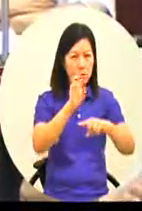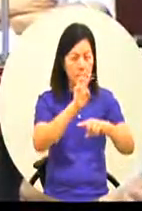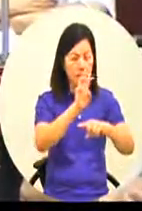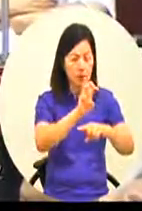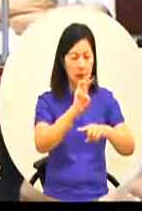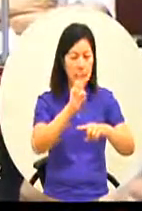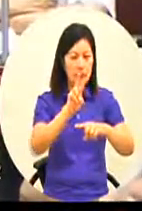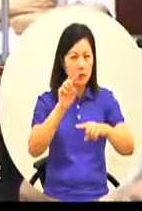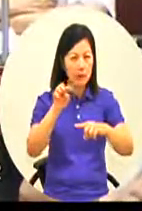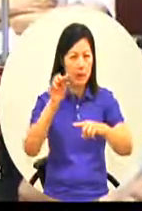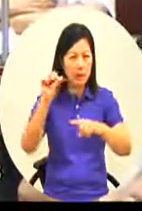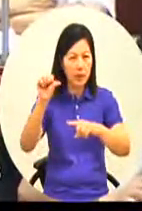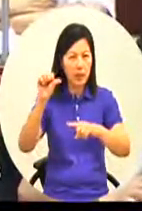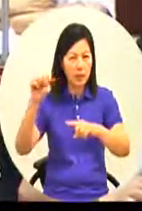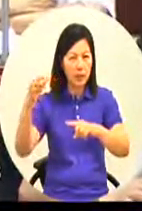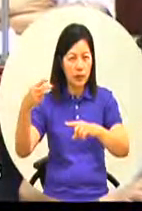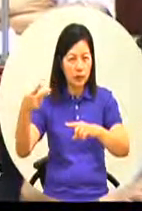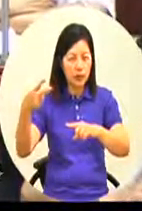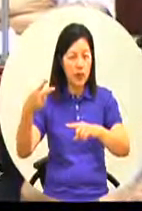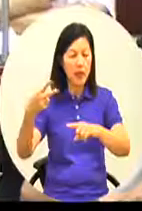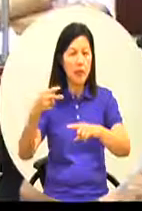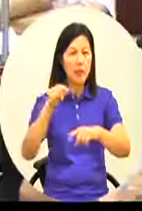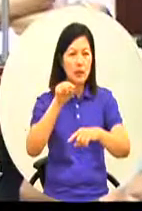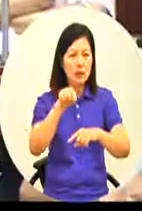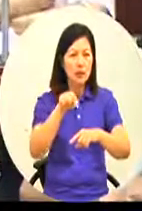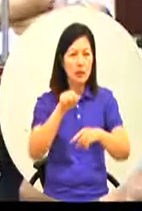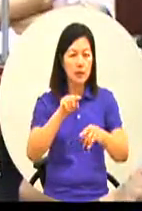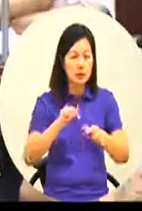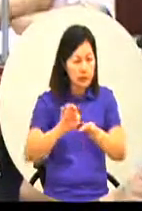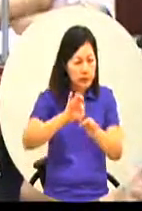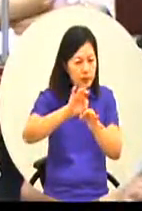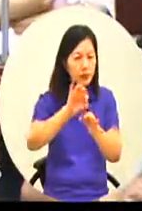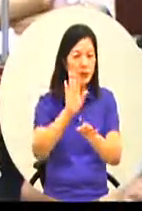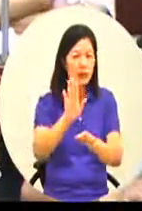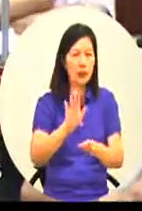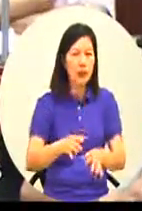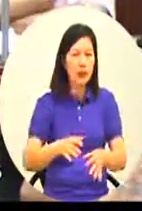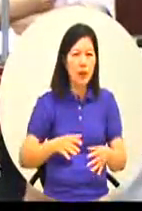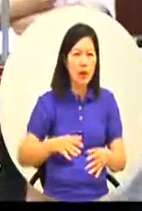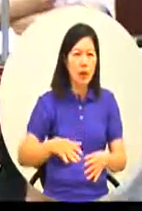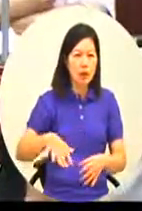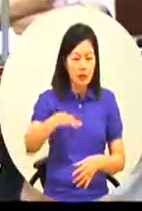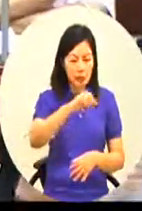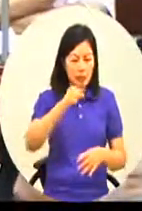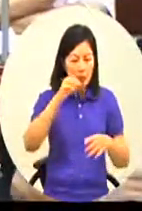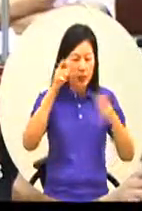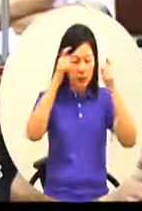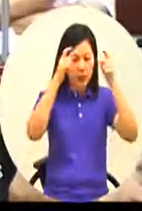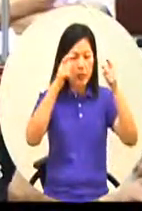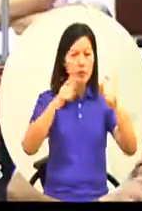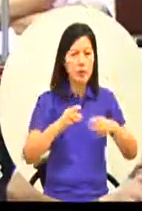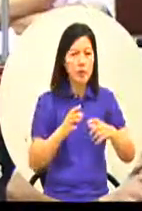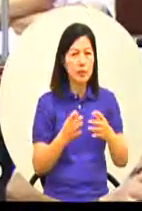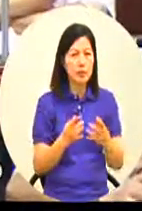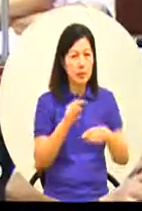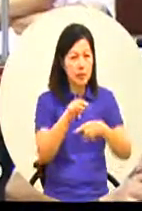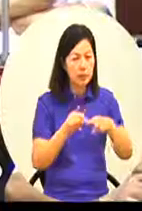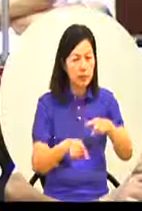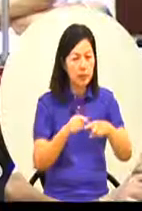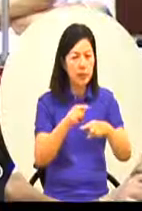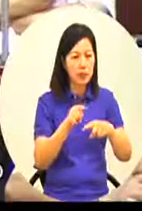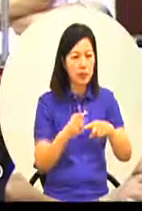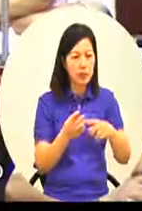底32.52帕数的这条幅吼，这是全高雄市平均嘛，有较贵行政区有较悬啊，有